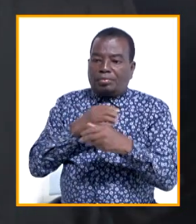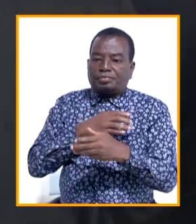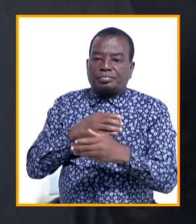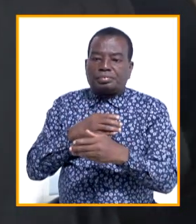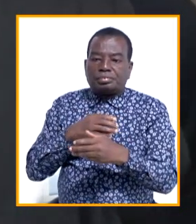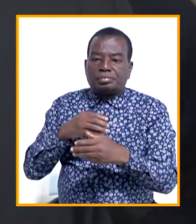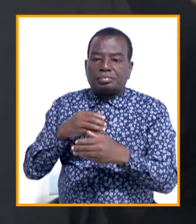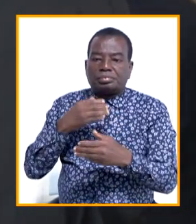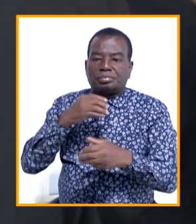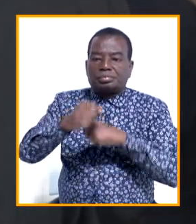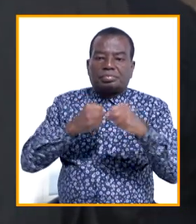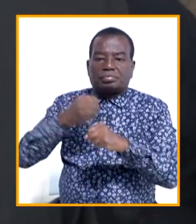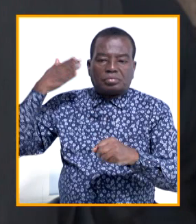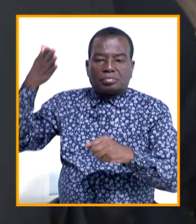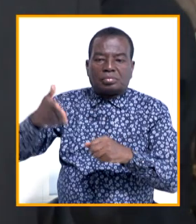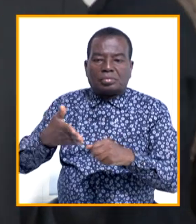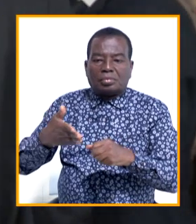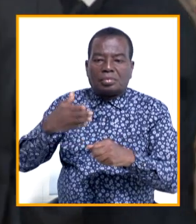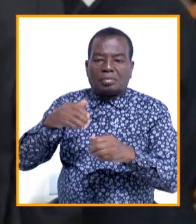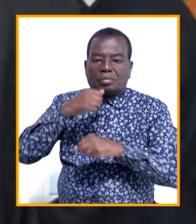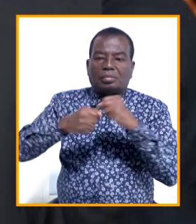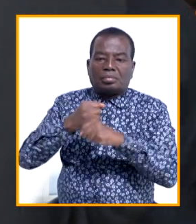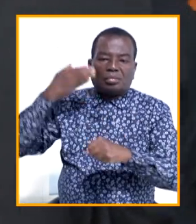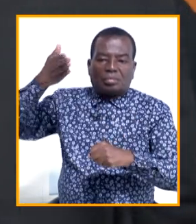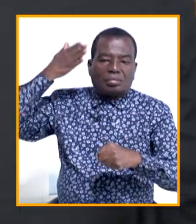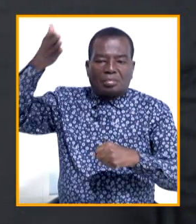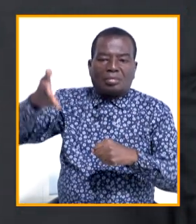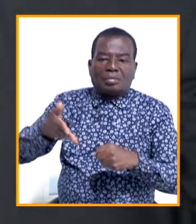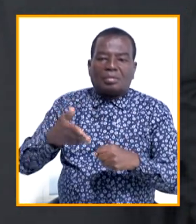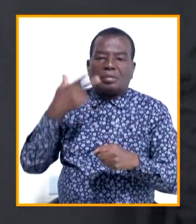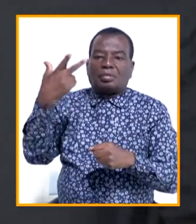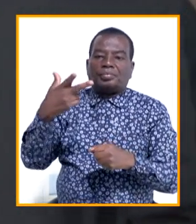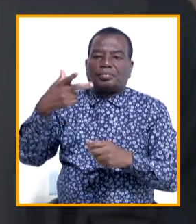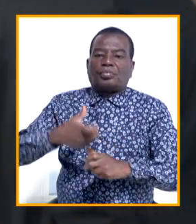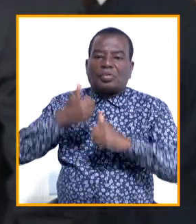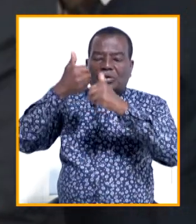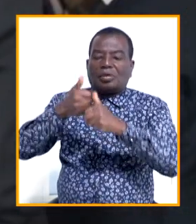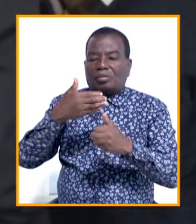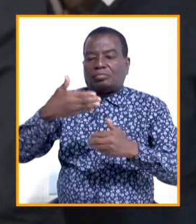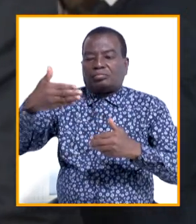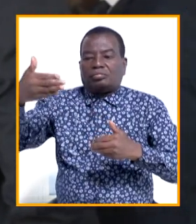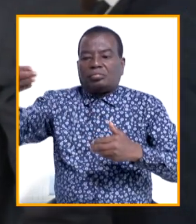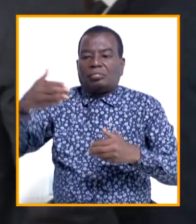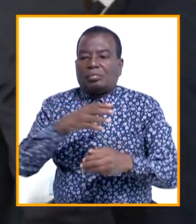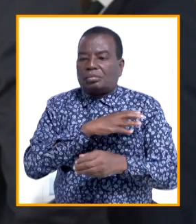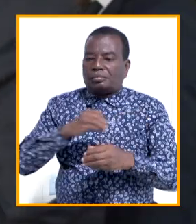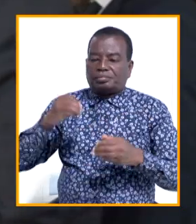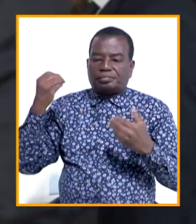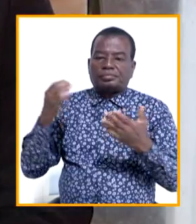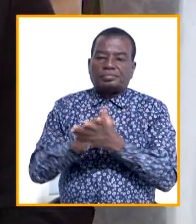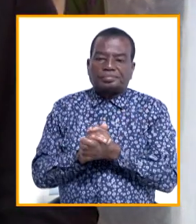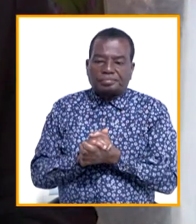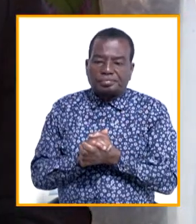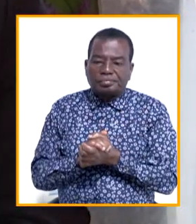année c'est de l'avoir l'année prochaine de l'avoir l'année sur prochaine d'avoir encore trois prix même d'affiler de faire la fierté de la Côte d'Ivoire et de l'Afrique toute